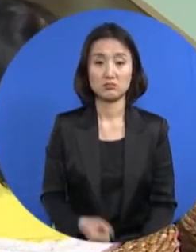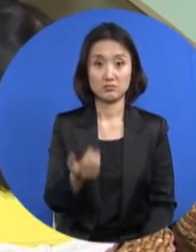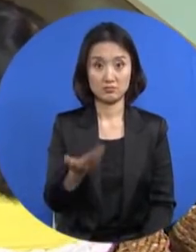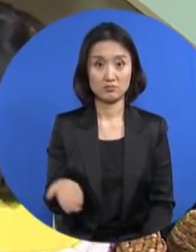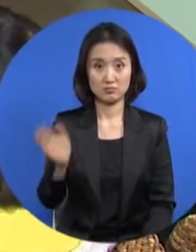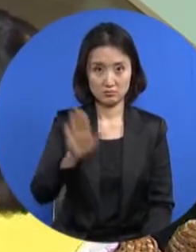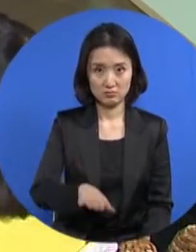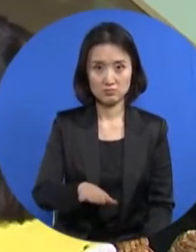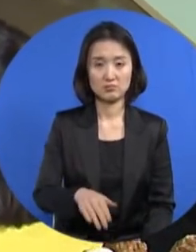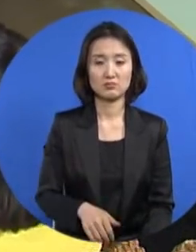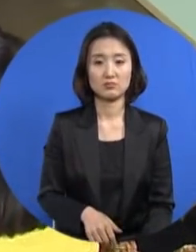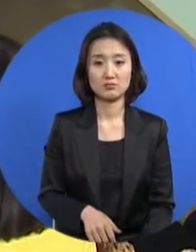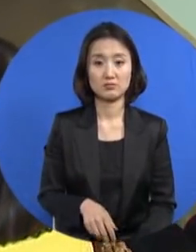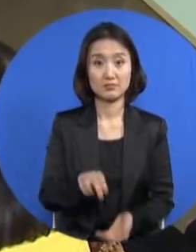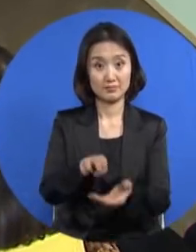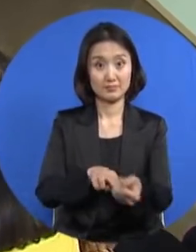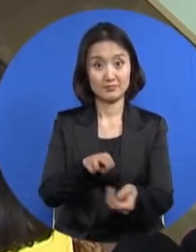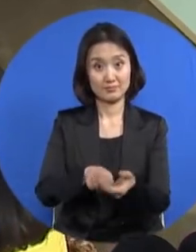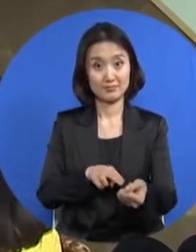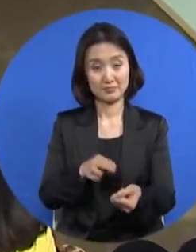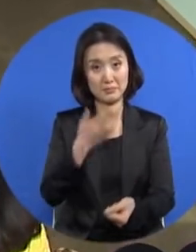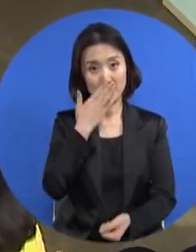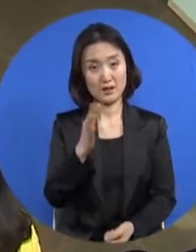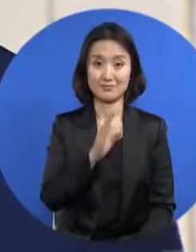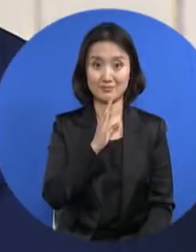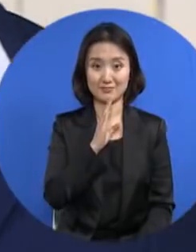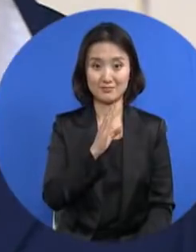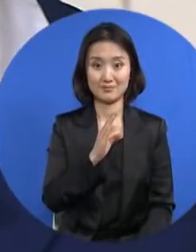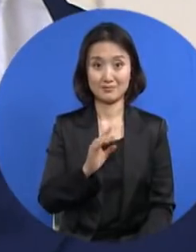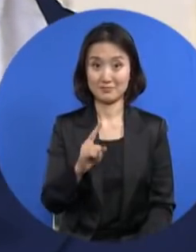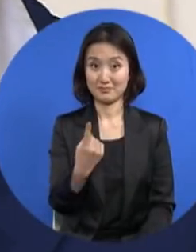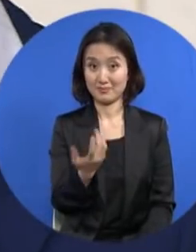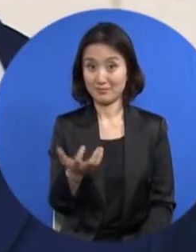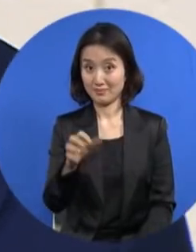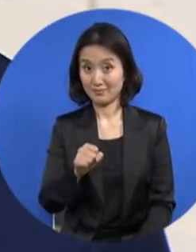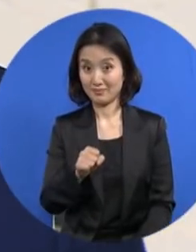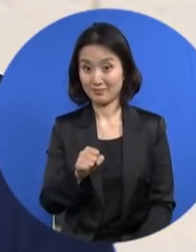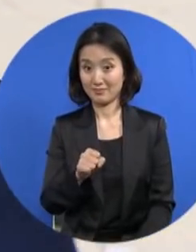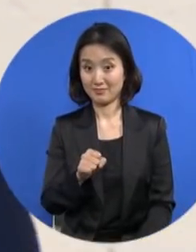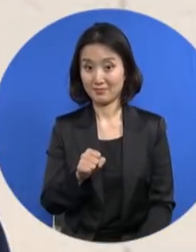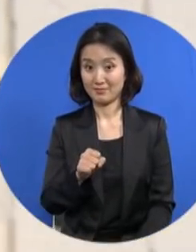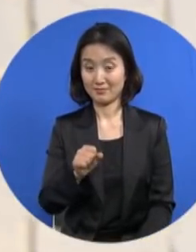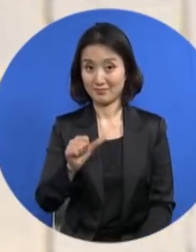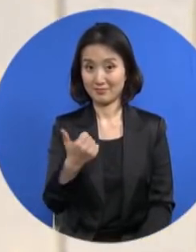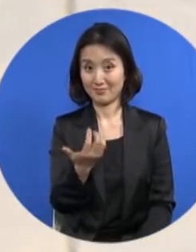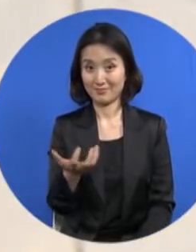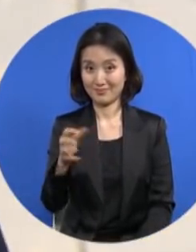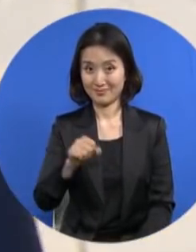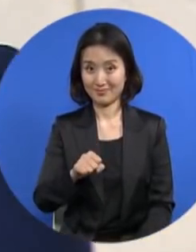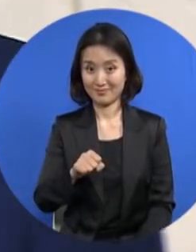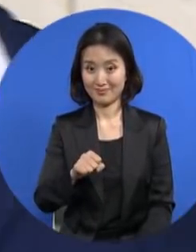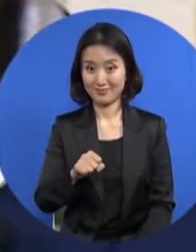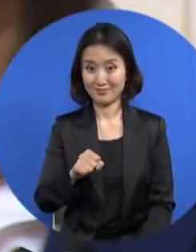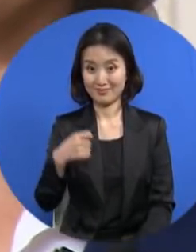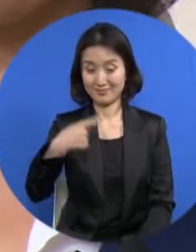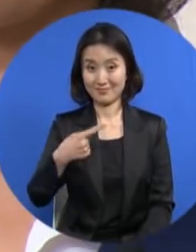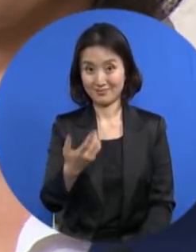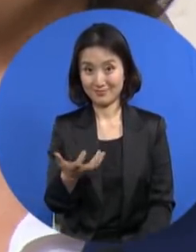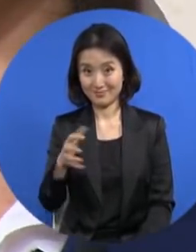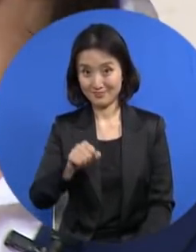그런데요, 매출은 얼마 정도 할 것 같아요? 100억? 500억?